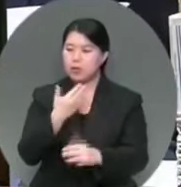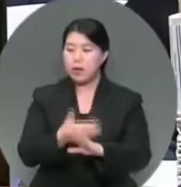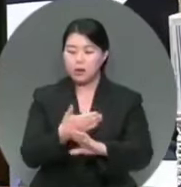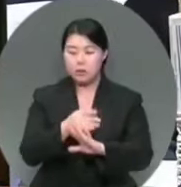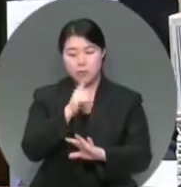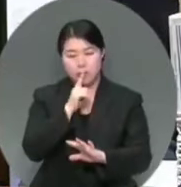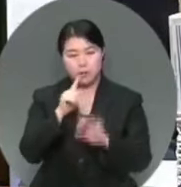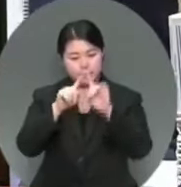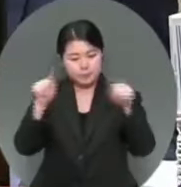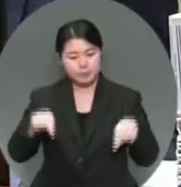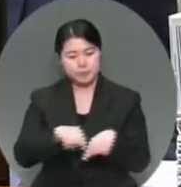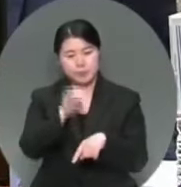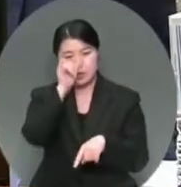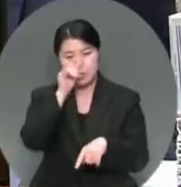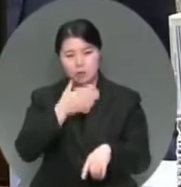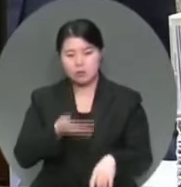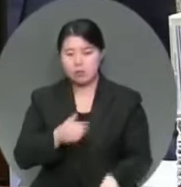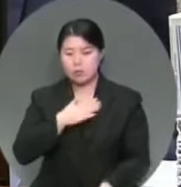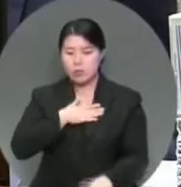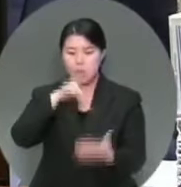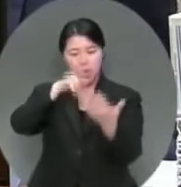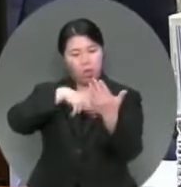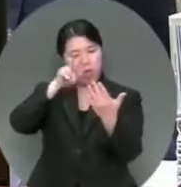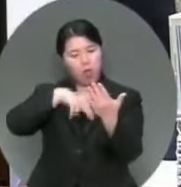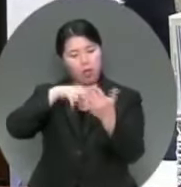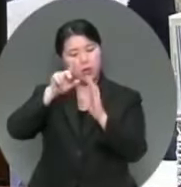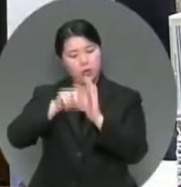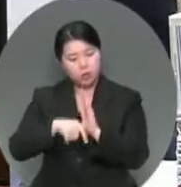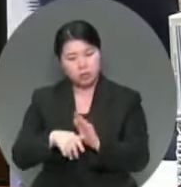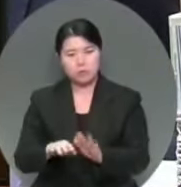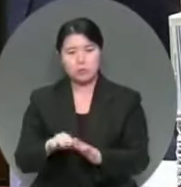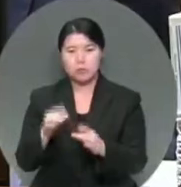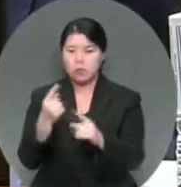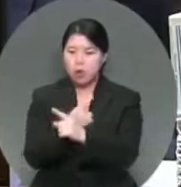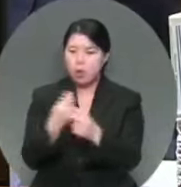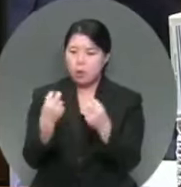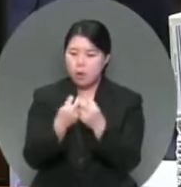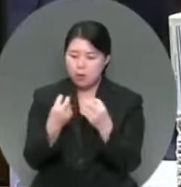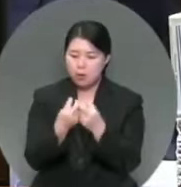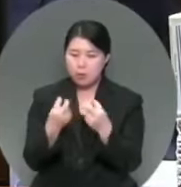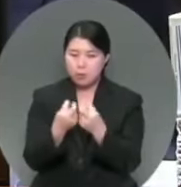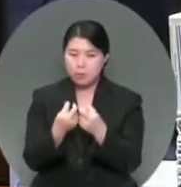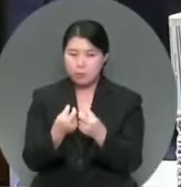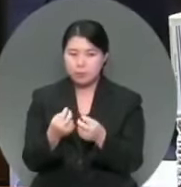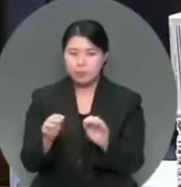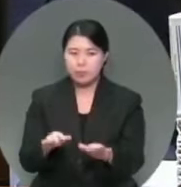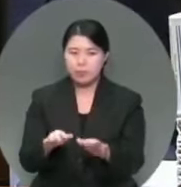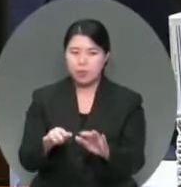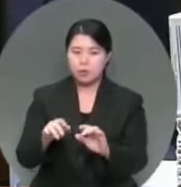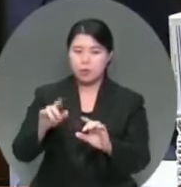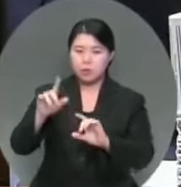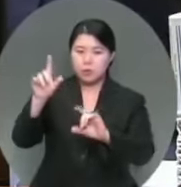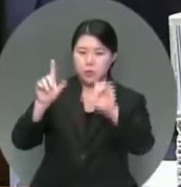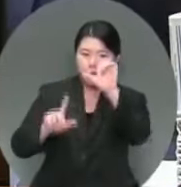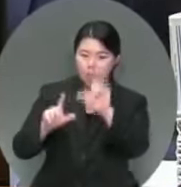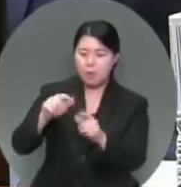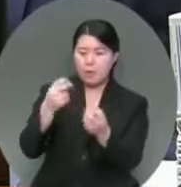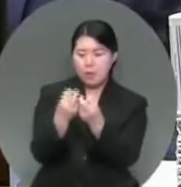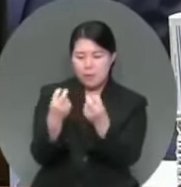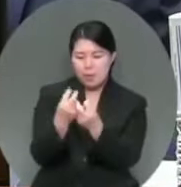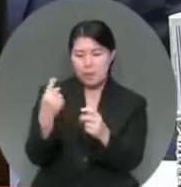이걸 아무리 읽어봐도 그러면 이 개선 방향이 여러 가지 추계 모형을 바꿔보겠다, 추계